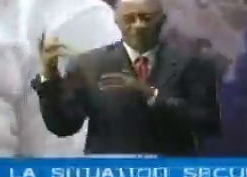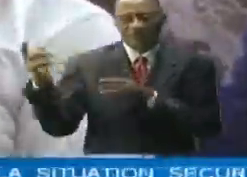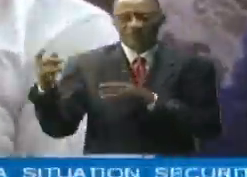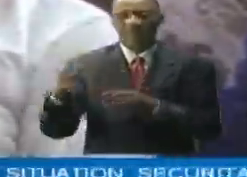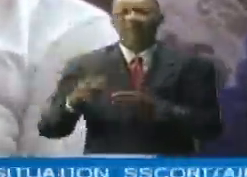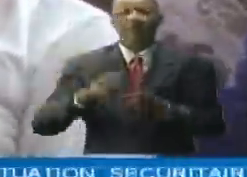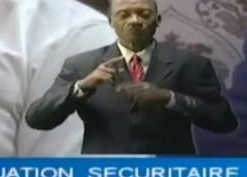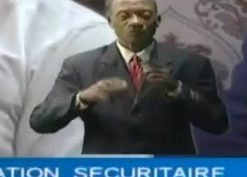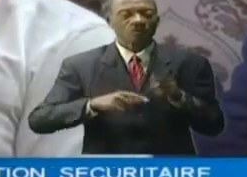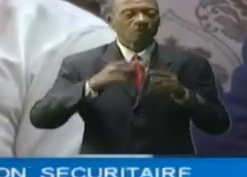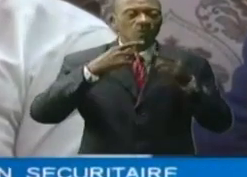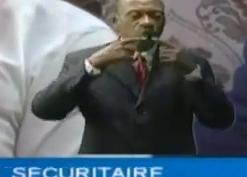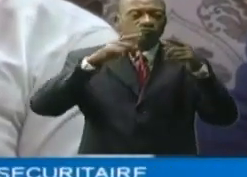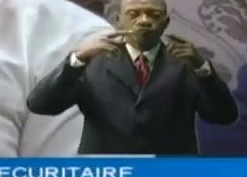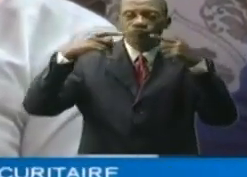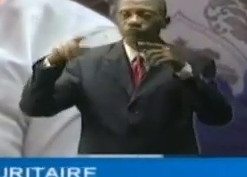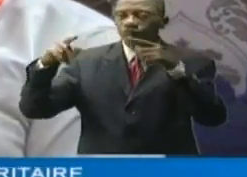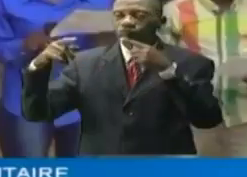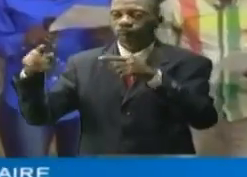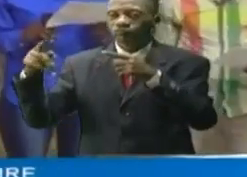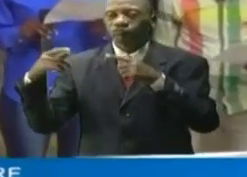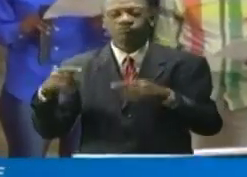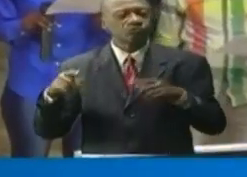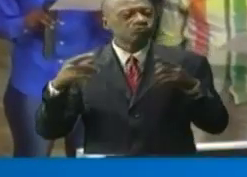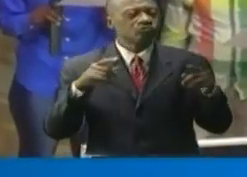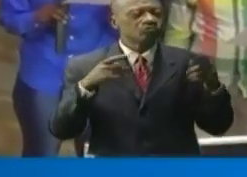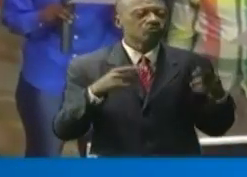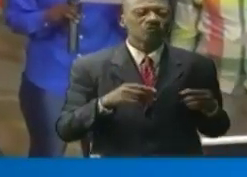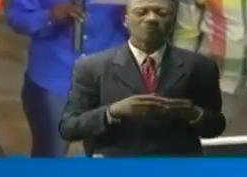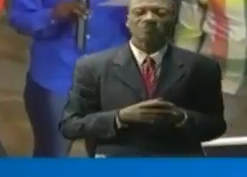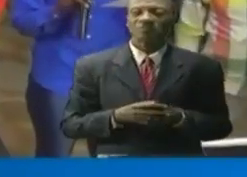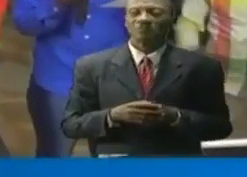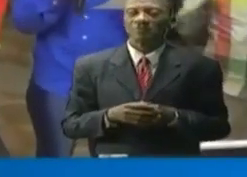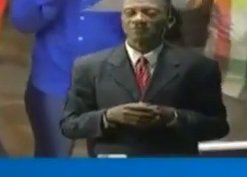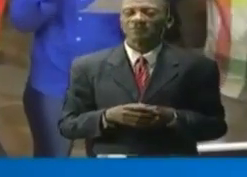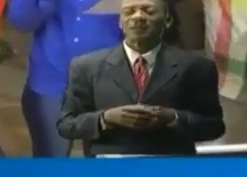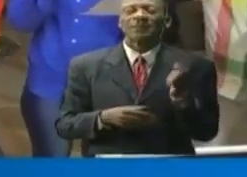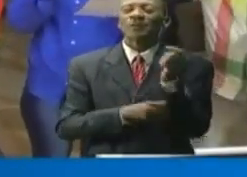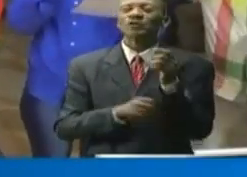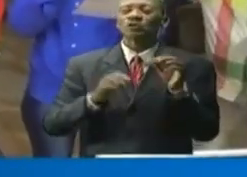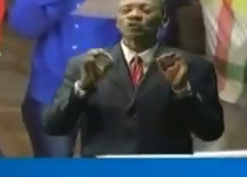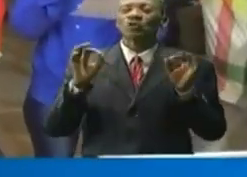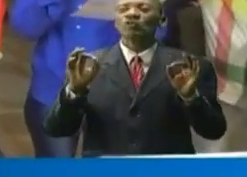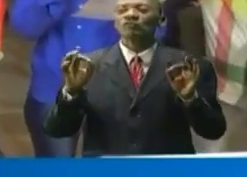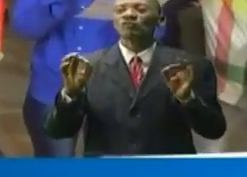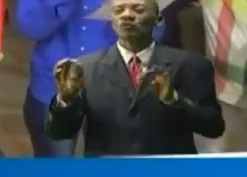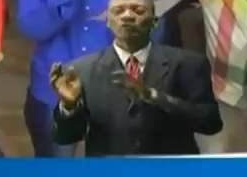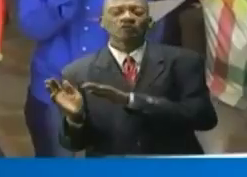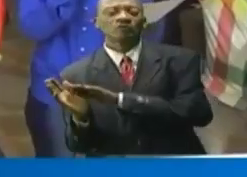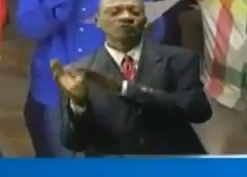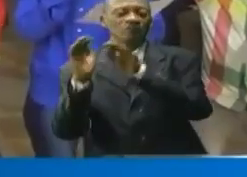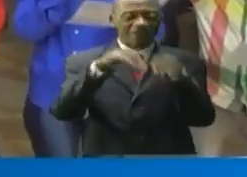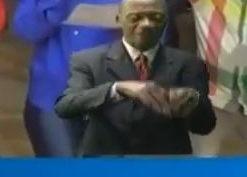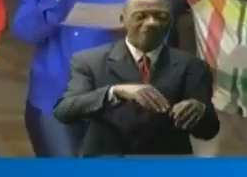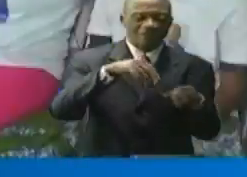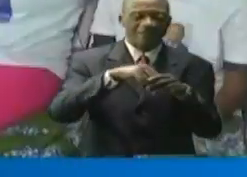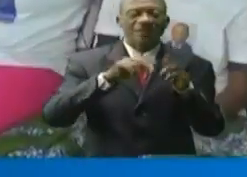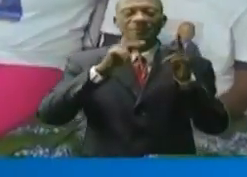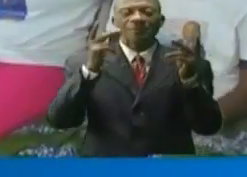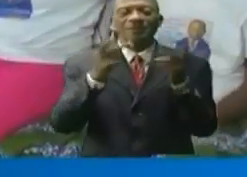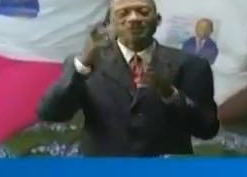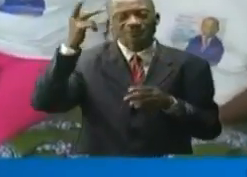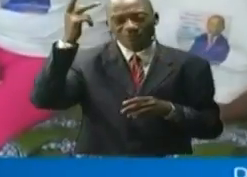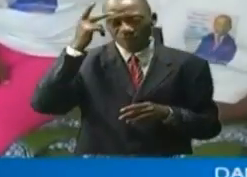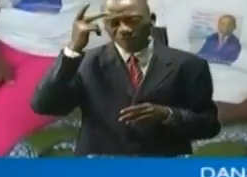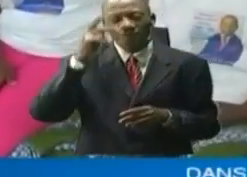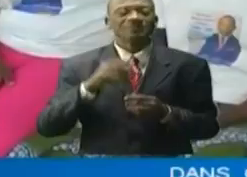professeur Landry Chizungu. Il a indiqué que les nouveaux adhérents ont comme permission de faire une sensibilisation à grande échelle afin